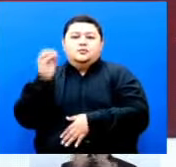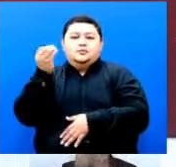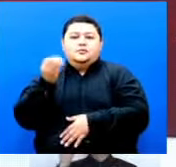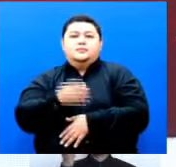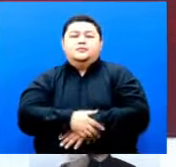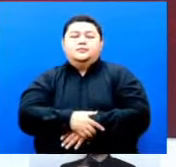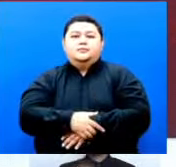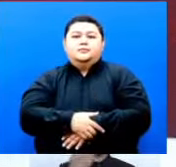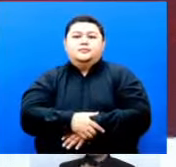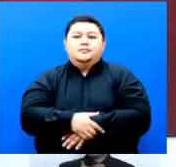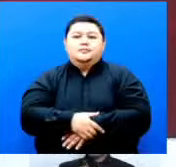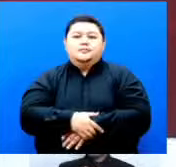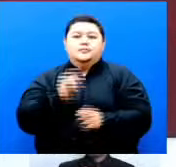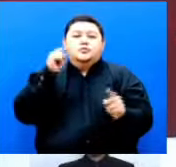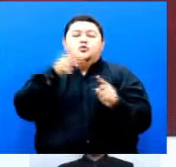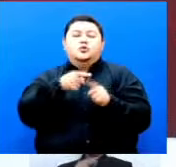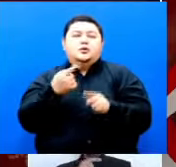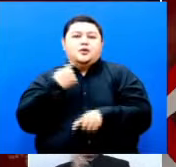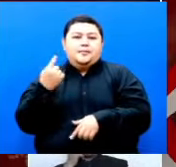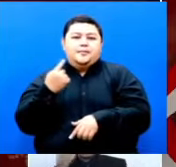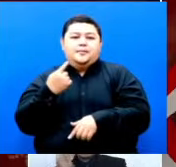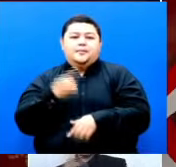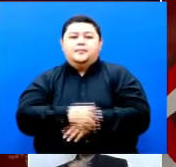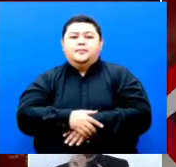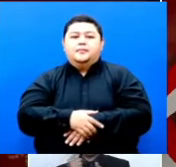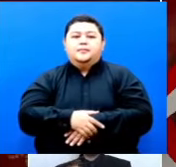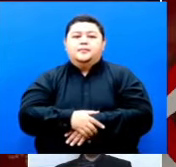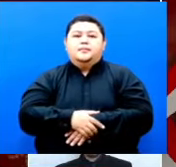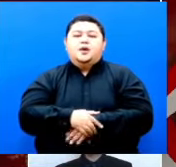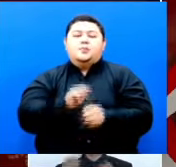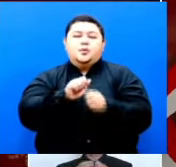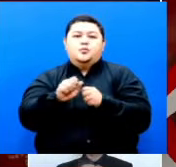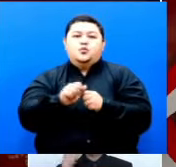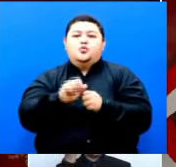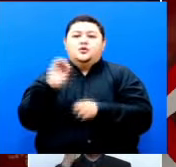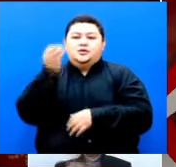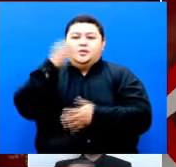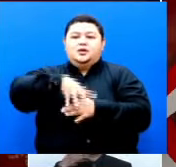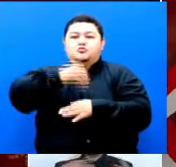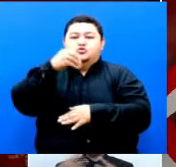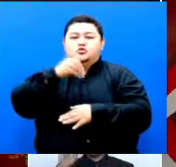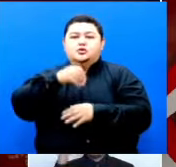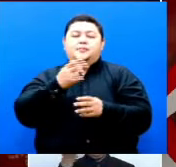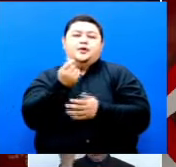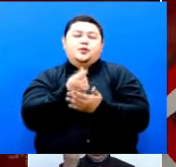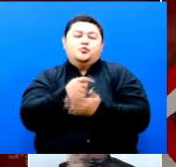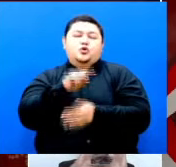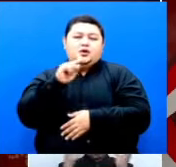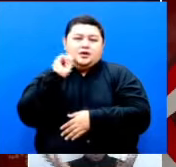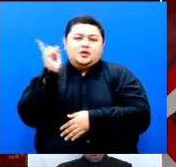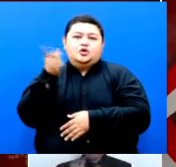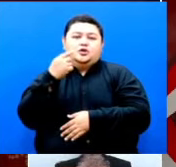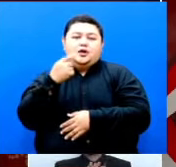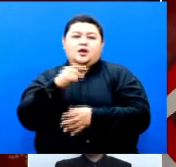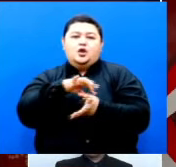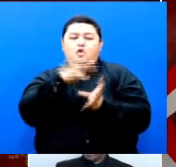yangsaya cintai.VisikamiadalahmenjadikanJakartasebagai pusatekonominasionaldanglobal